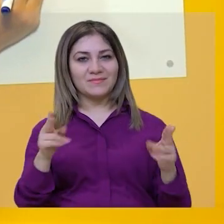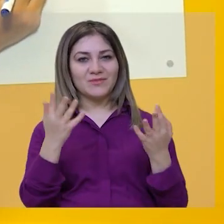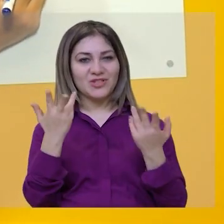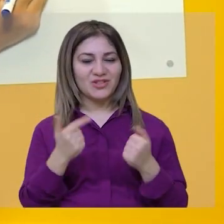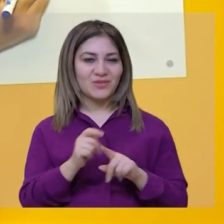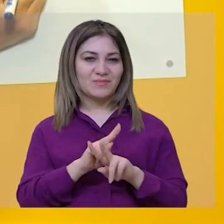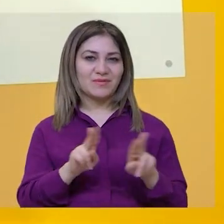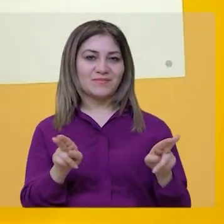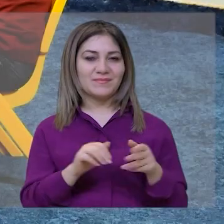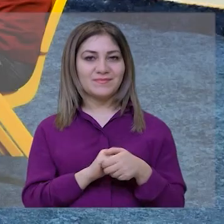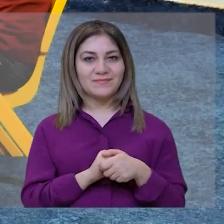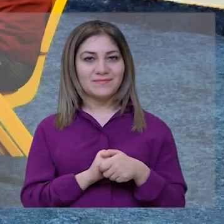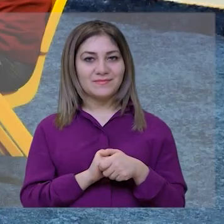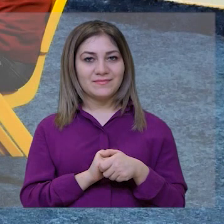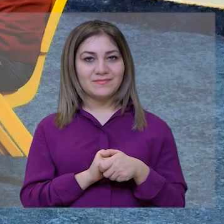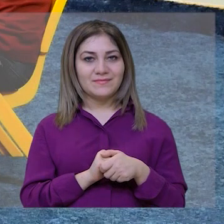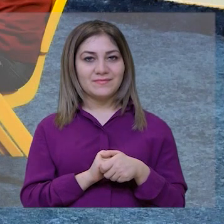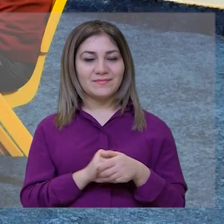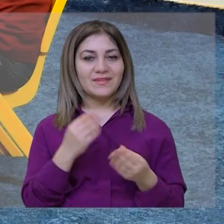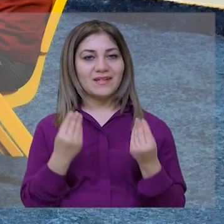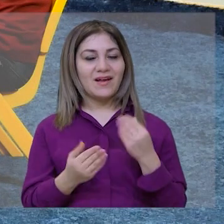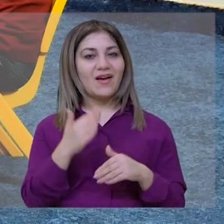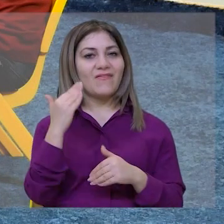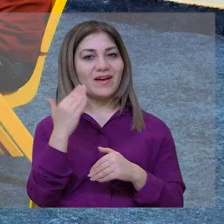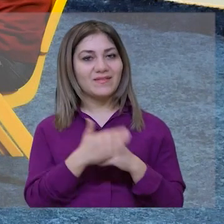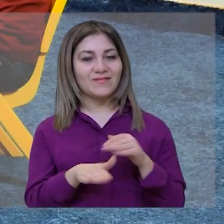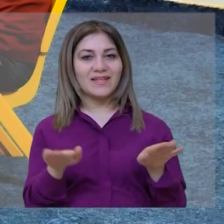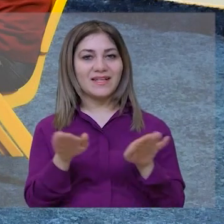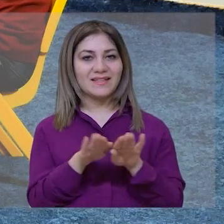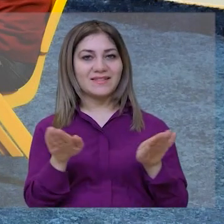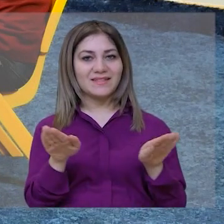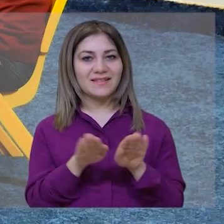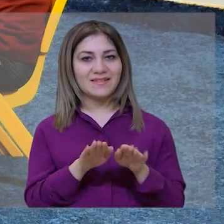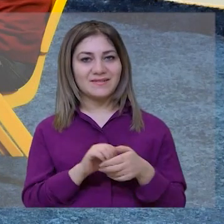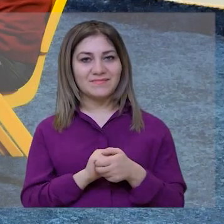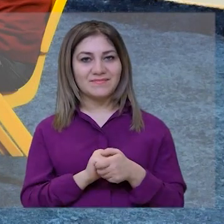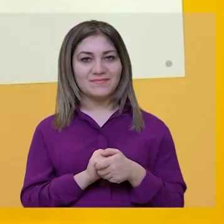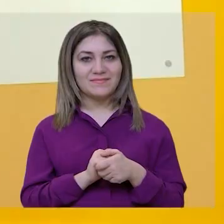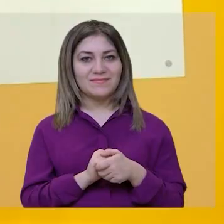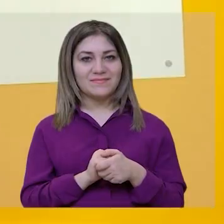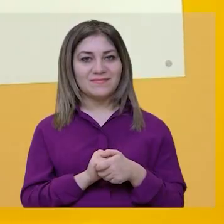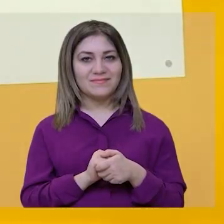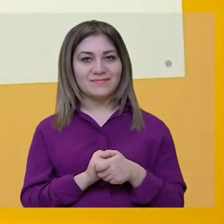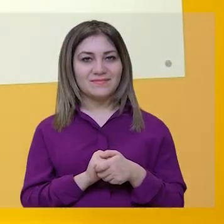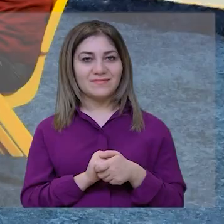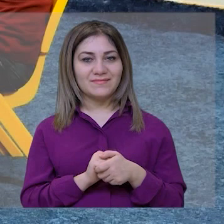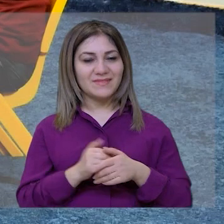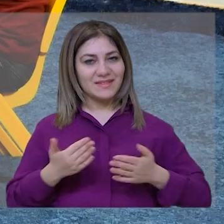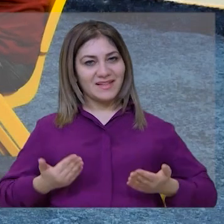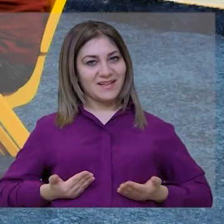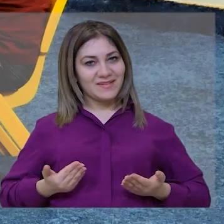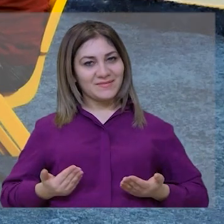1 2 3 3 բառ ունի երկրորդ խումբը եւ խաղը ավարտվեց հավասար հավասար ոչ ոքի